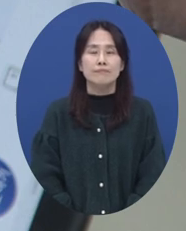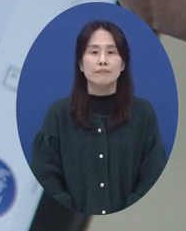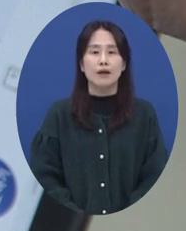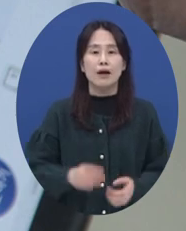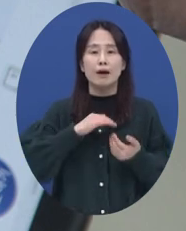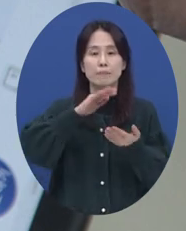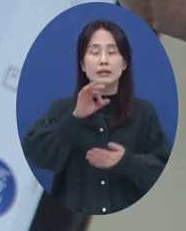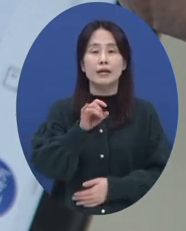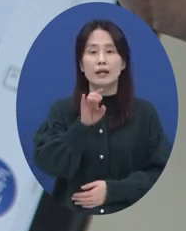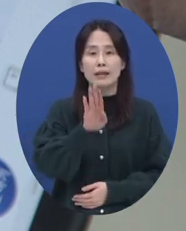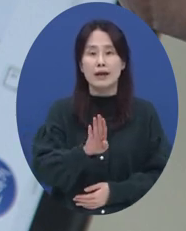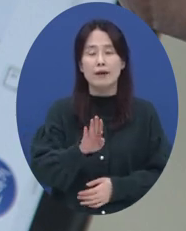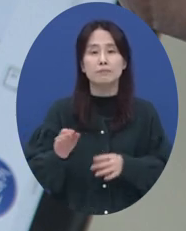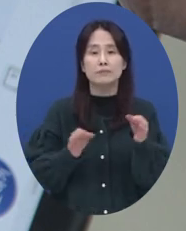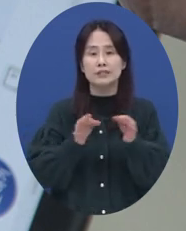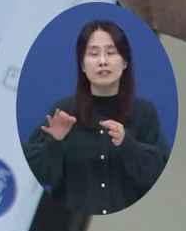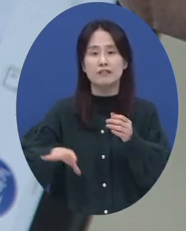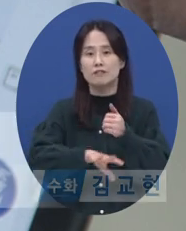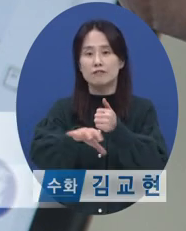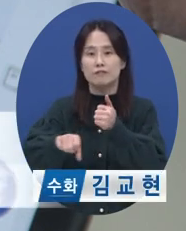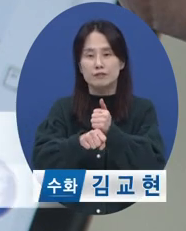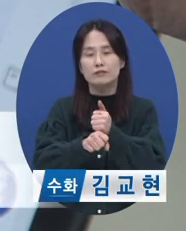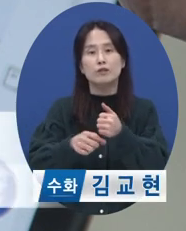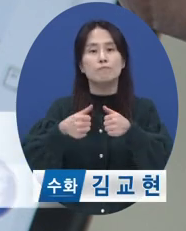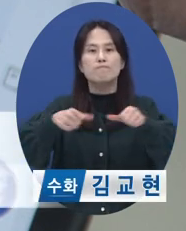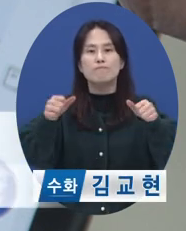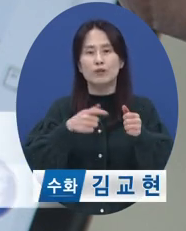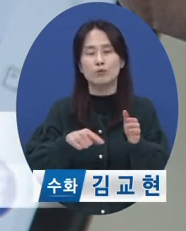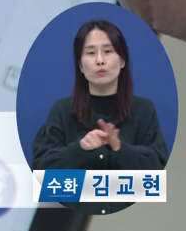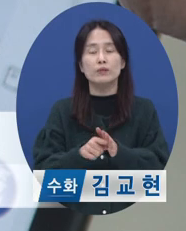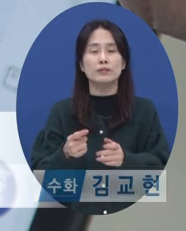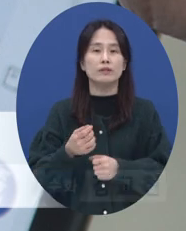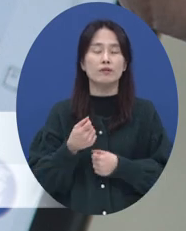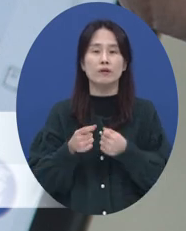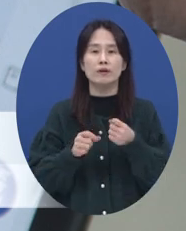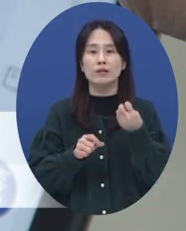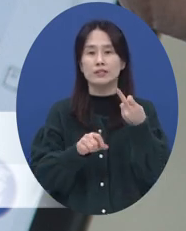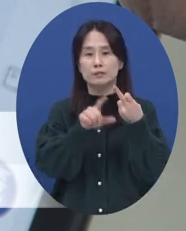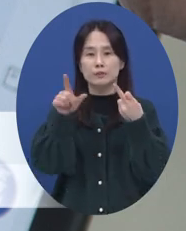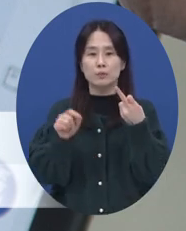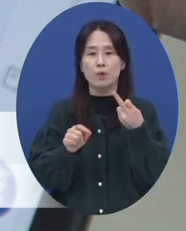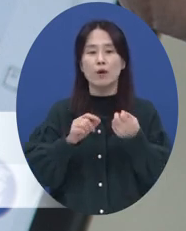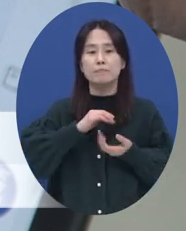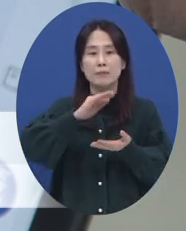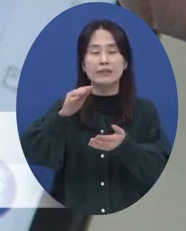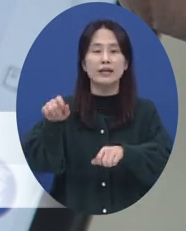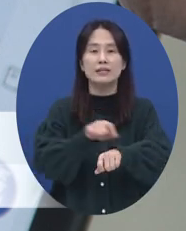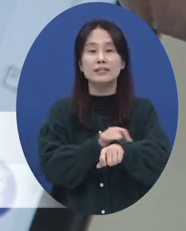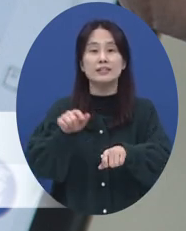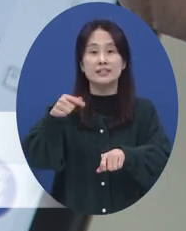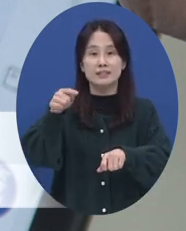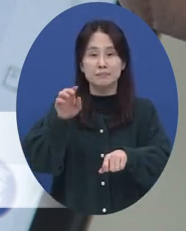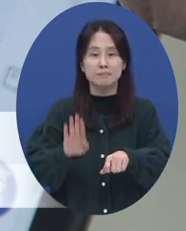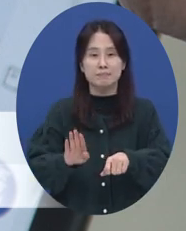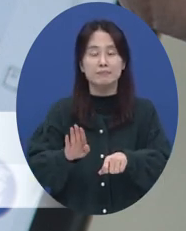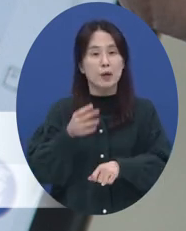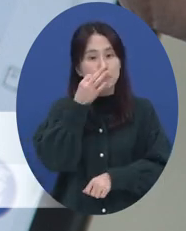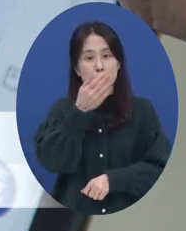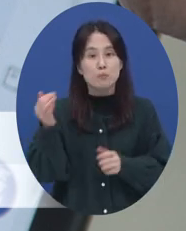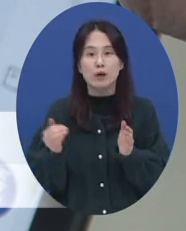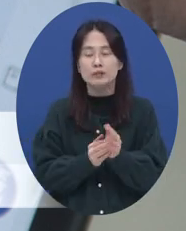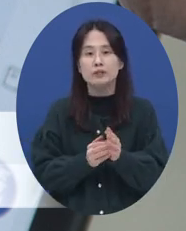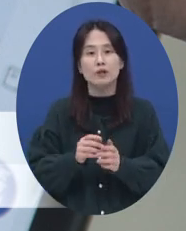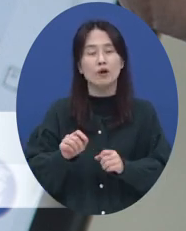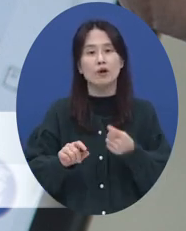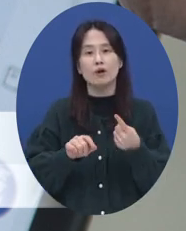배달앱 시장 의 독과점을 깨기 위해 경기도는 지난달 00 배달앱 배달 특급 을 선보였는데요 첫 달에만 주문이